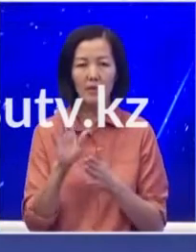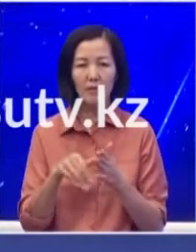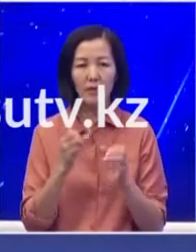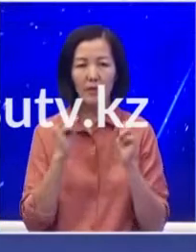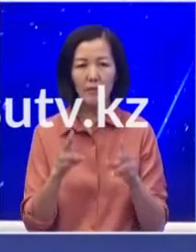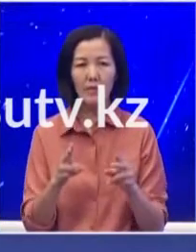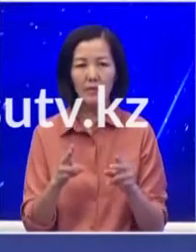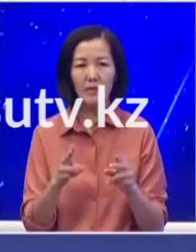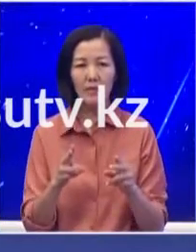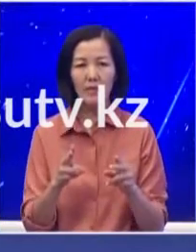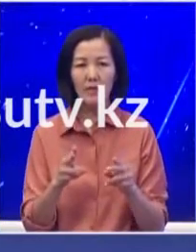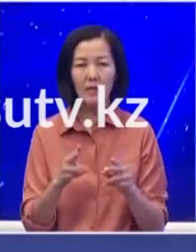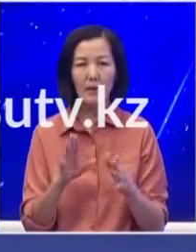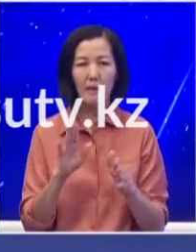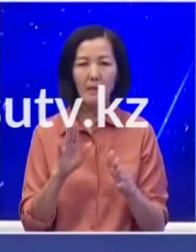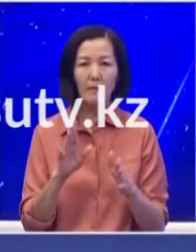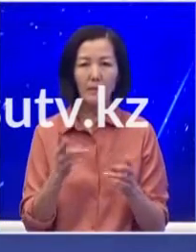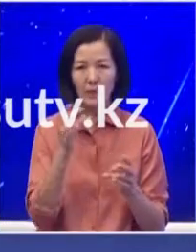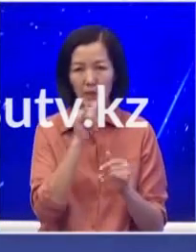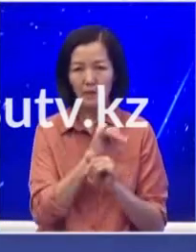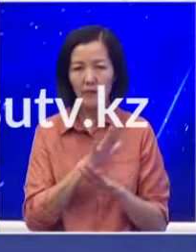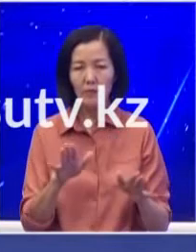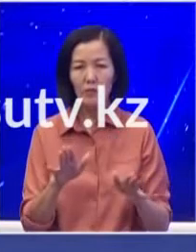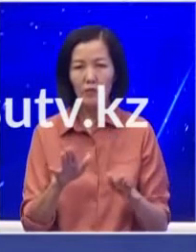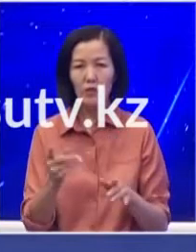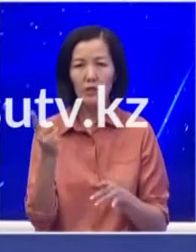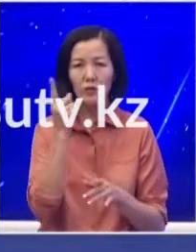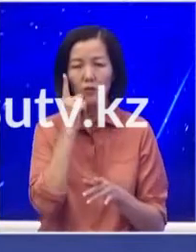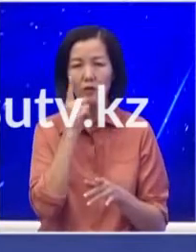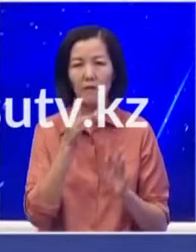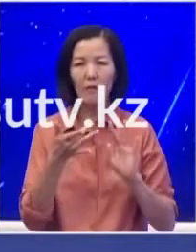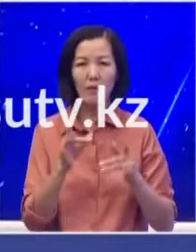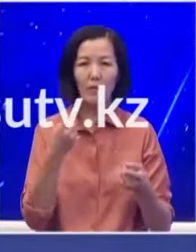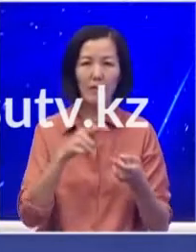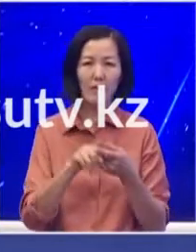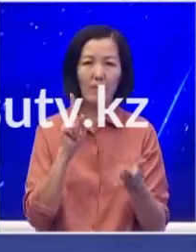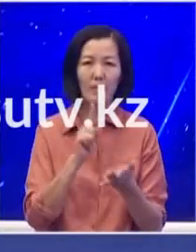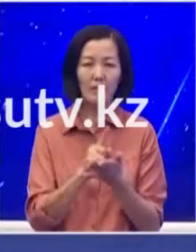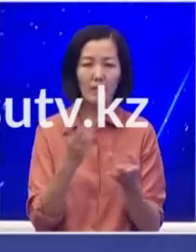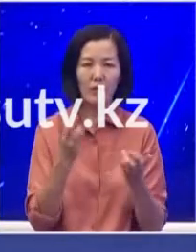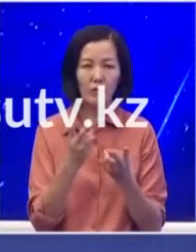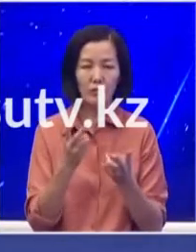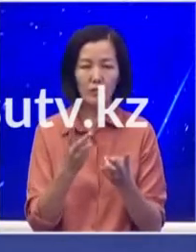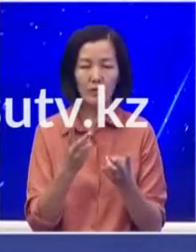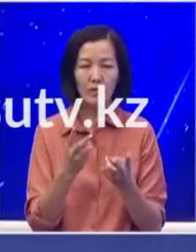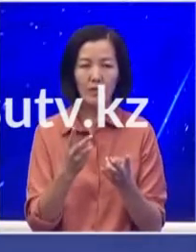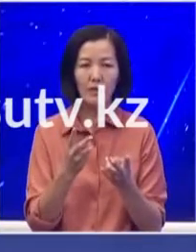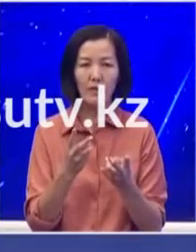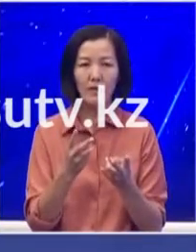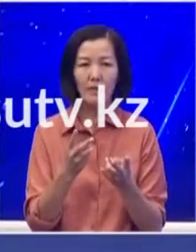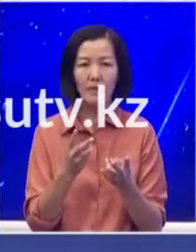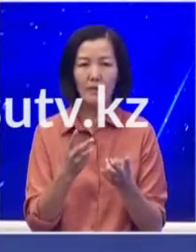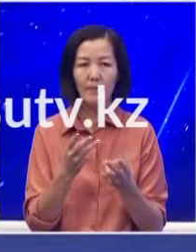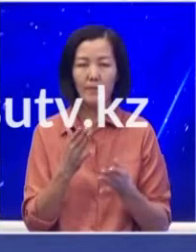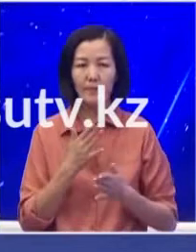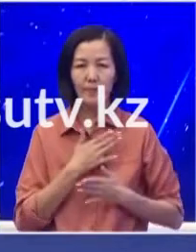безопасности невозможно без наличия сотовой связи, мобильной связи и интернета. Мы, в свою